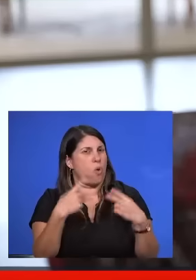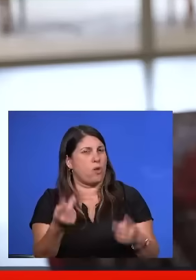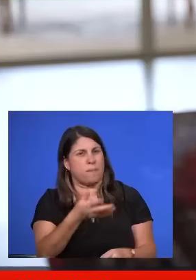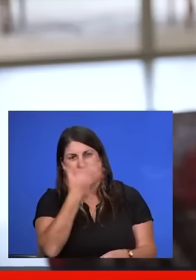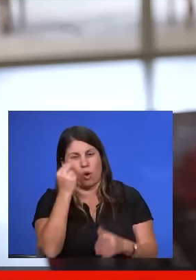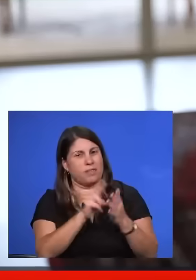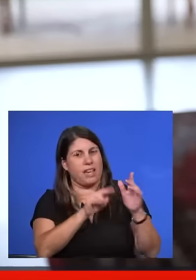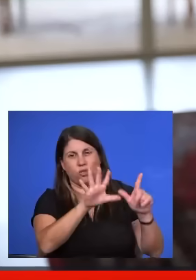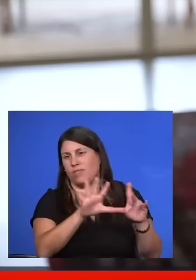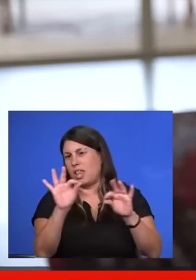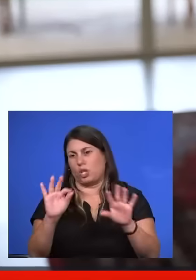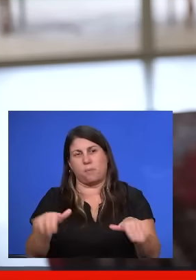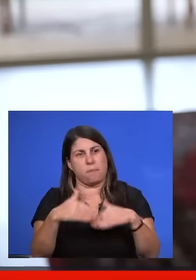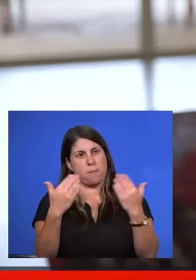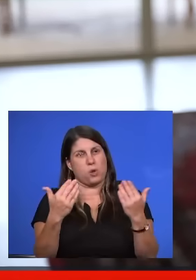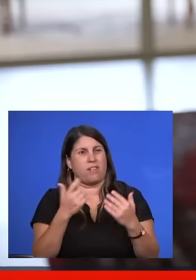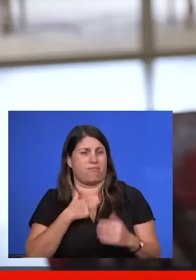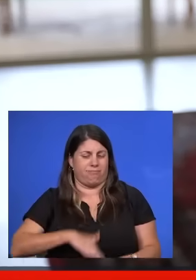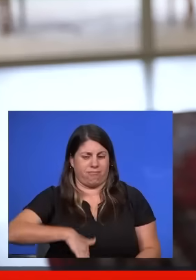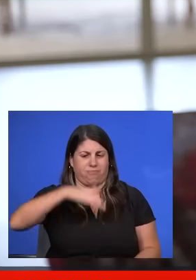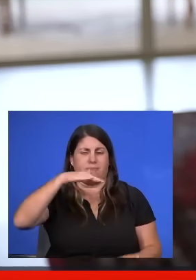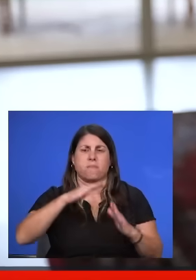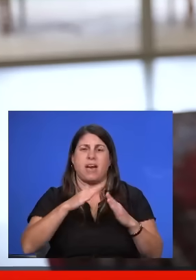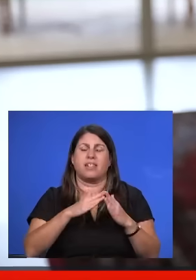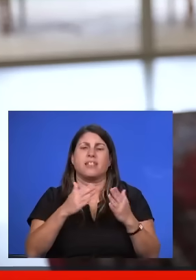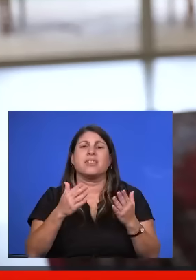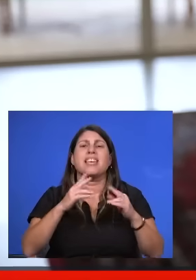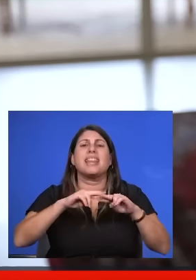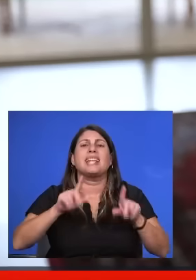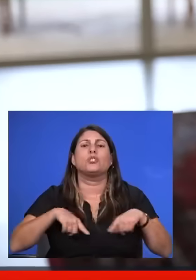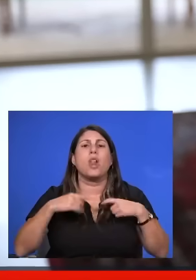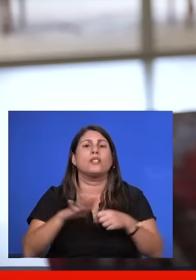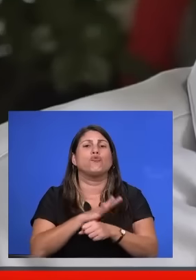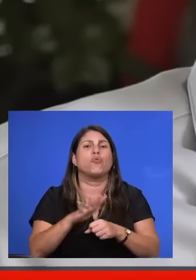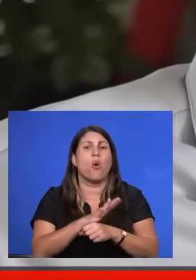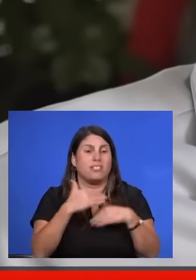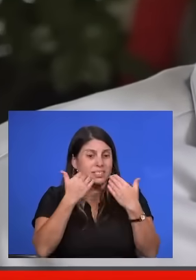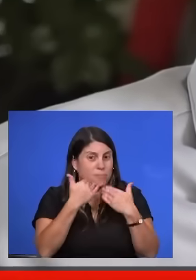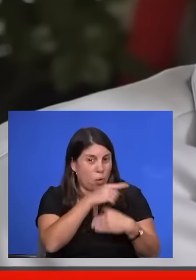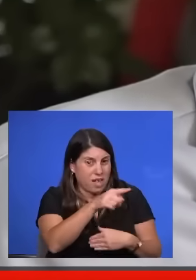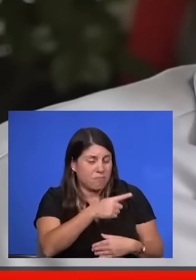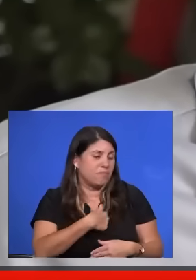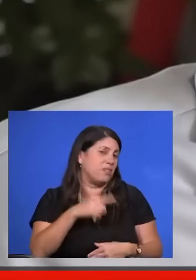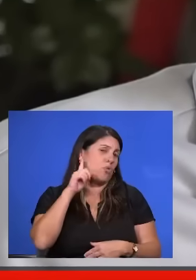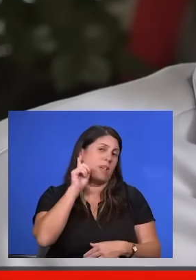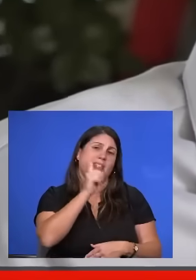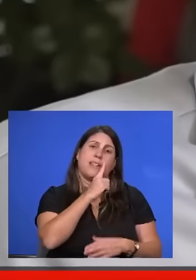בבוקר. אני גדלתי בבית של ניצולי שואה. את הסיפורים האלה שמעתי מאמא שלי. איך נכנסו בליל